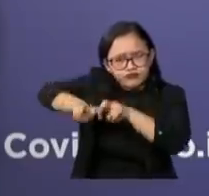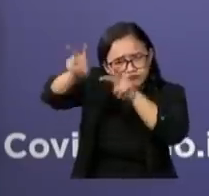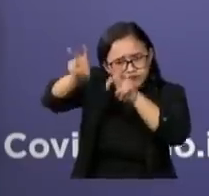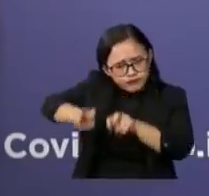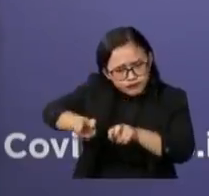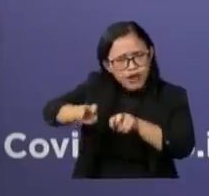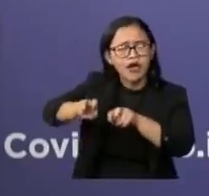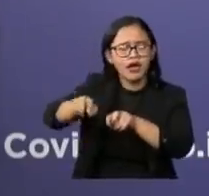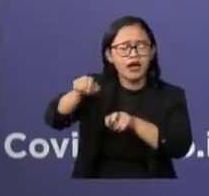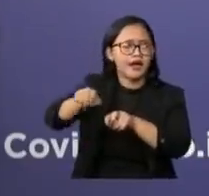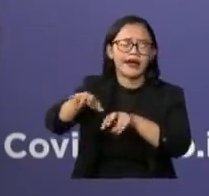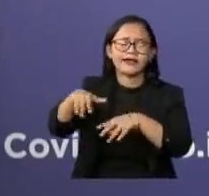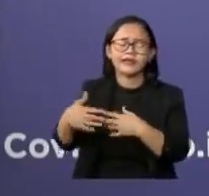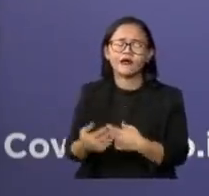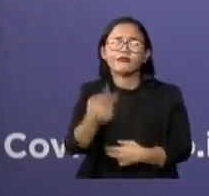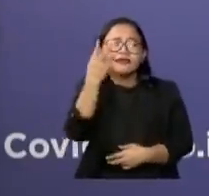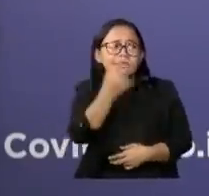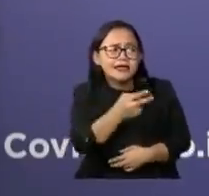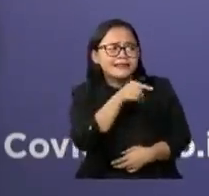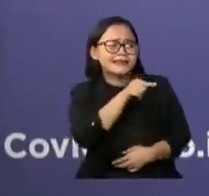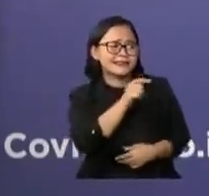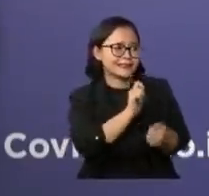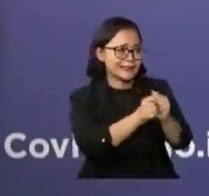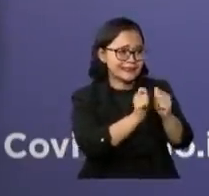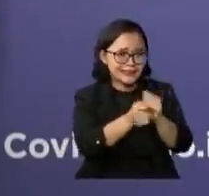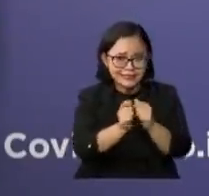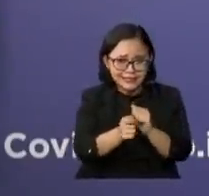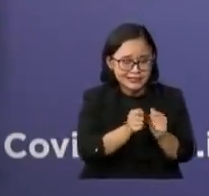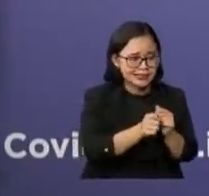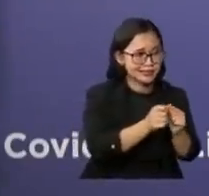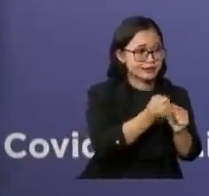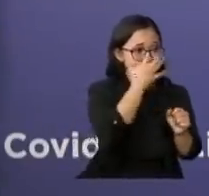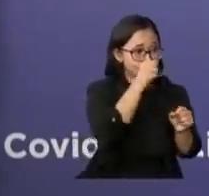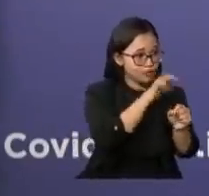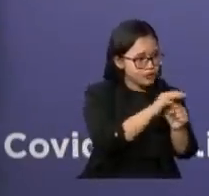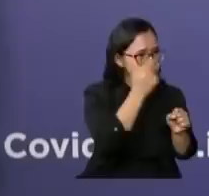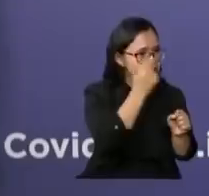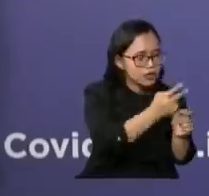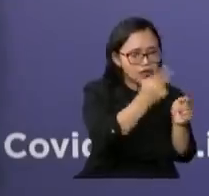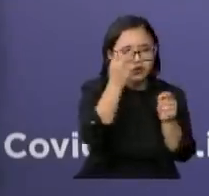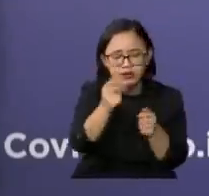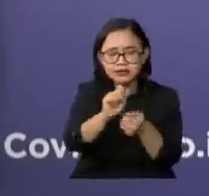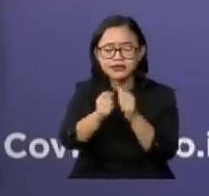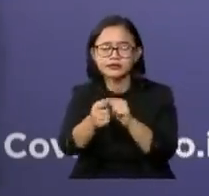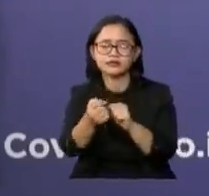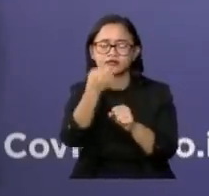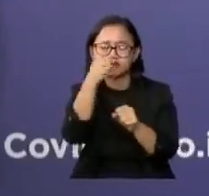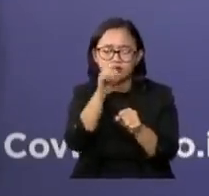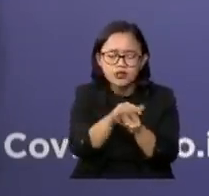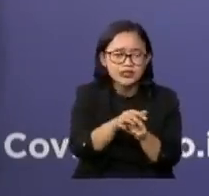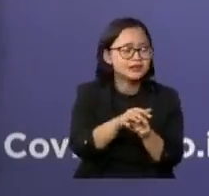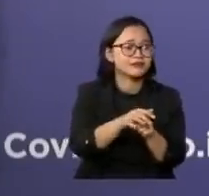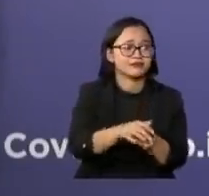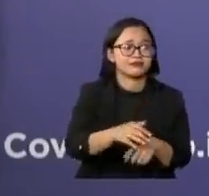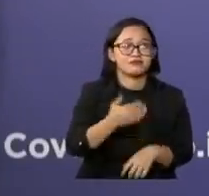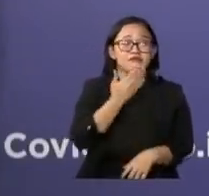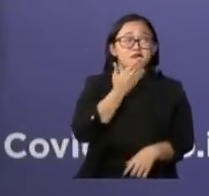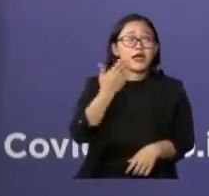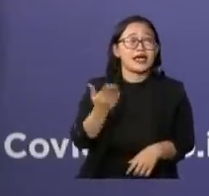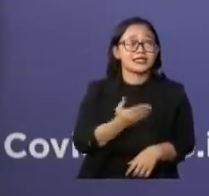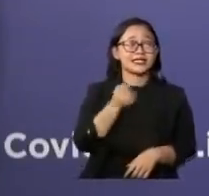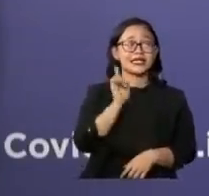epidemiologi, setiap kita melakukan tracing dari kasus positif yang kita rawat, selalu